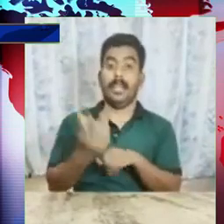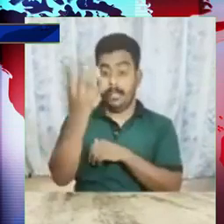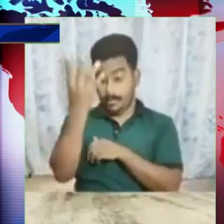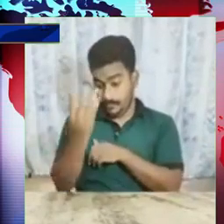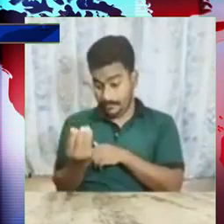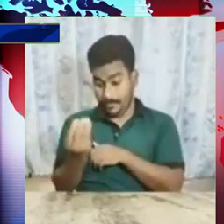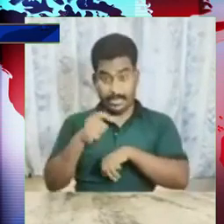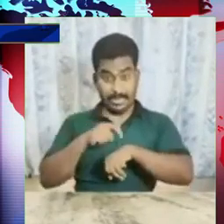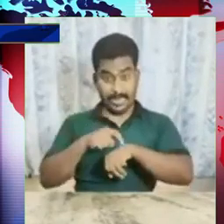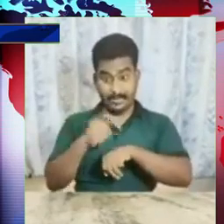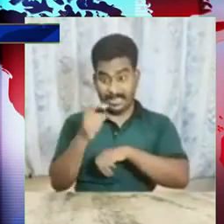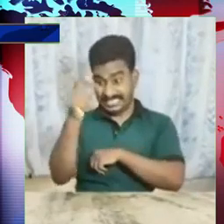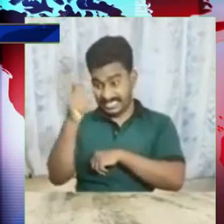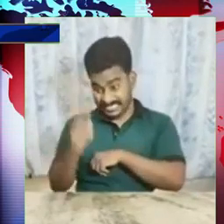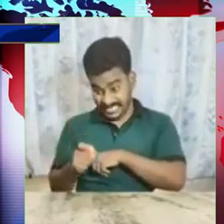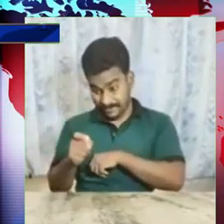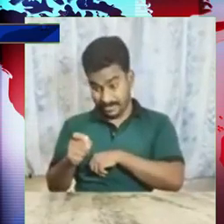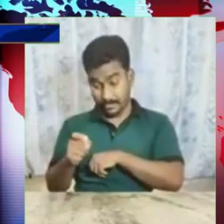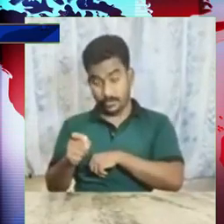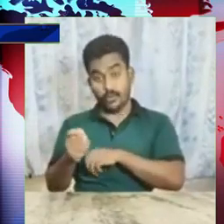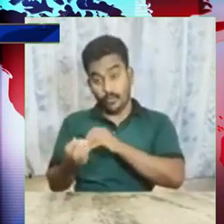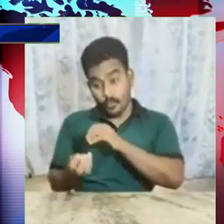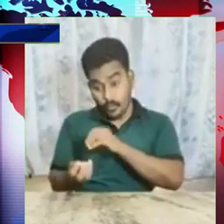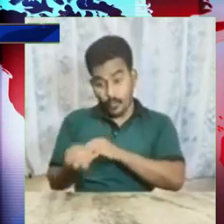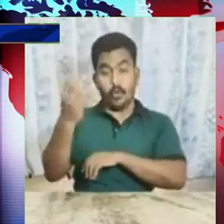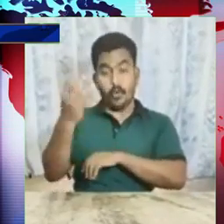പാസ് വാങ്ങേണ്ടതില്ല എന്ന കാറ്റഗറിയിൽ പെടുന്നവർ,